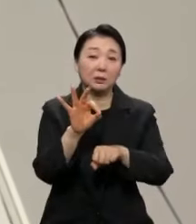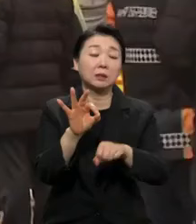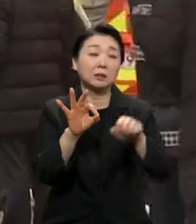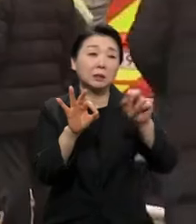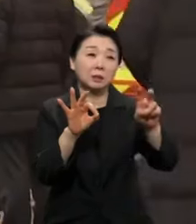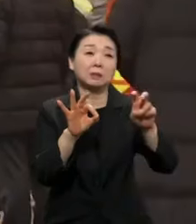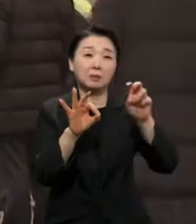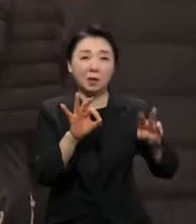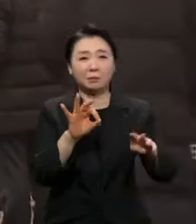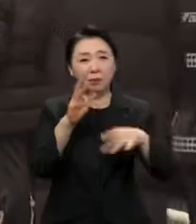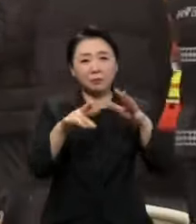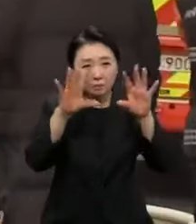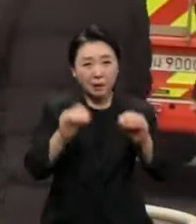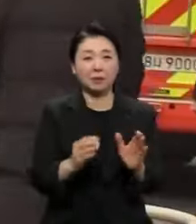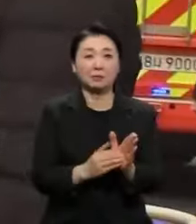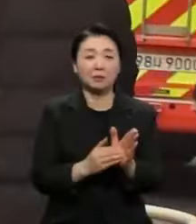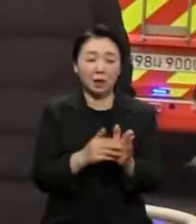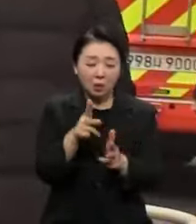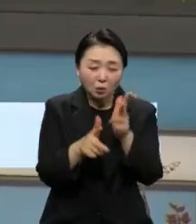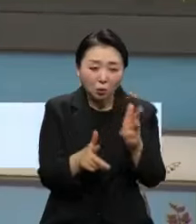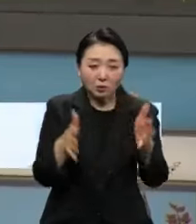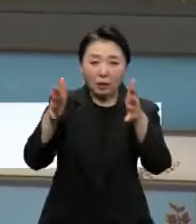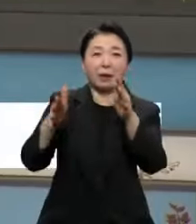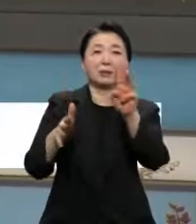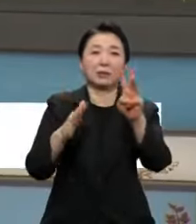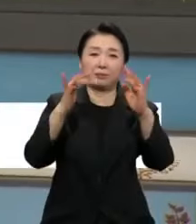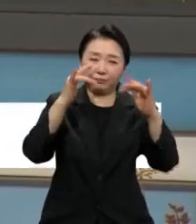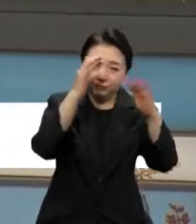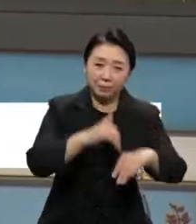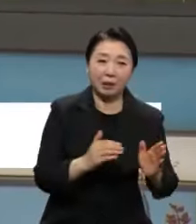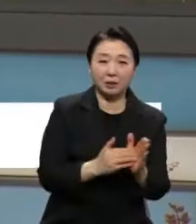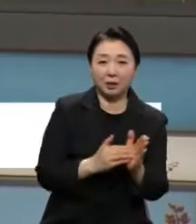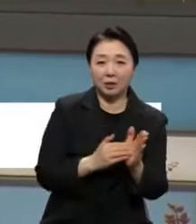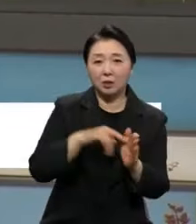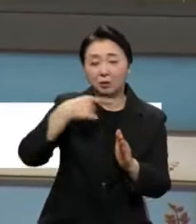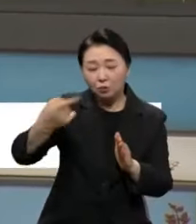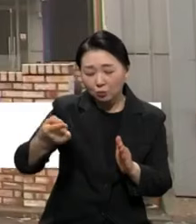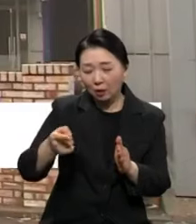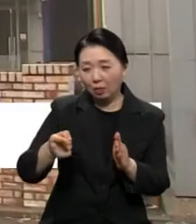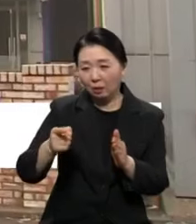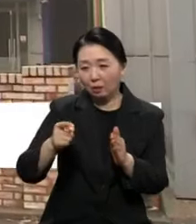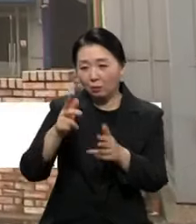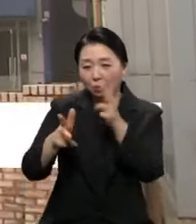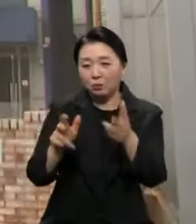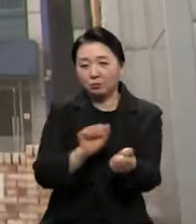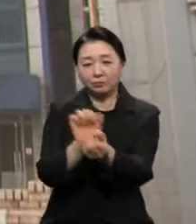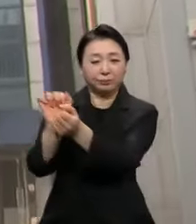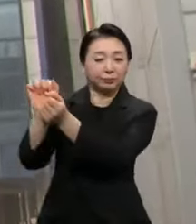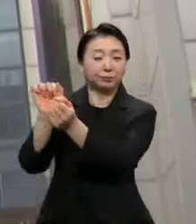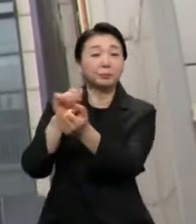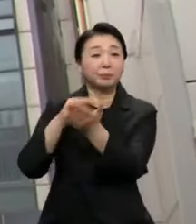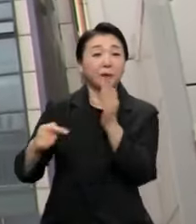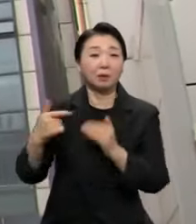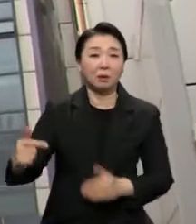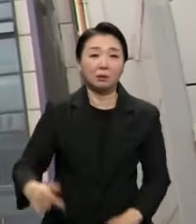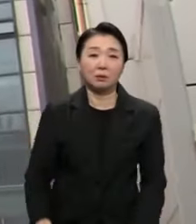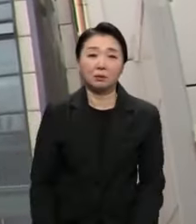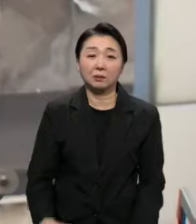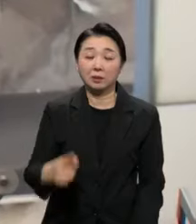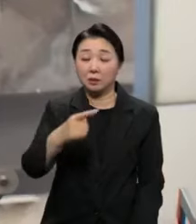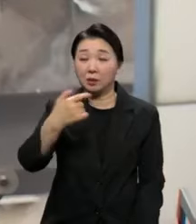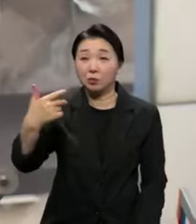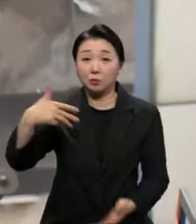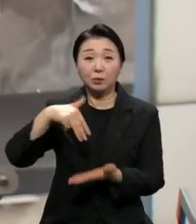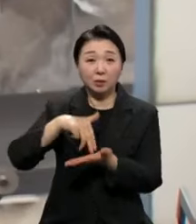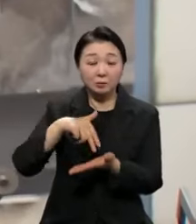밝혔습니다이 불로 공장 세계이 모두 타고 인근 공장으로 불이 번지는 를 냈습니다 소방당국은 화재원인을